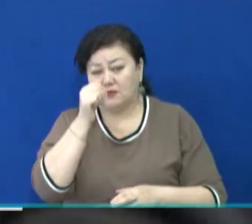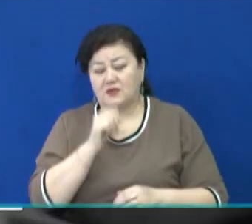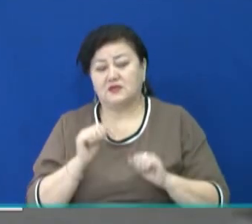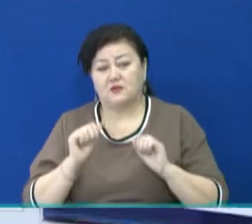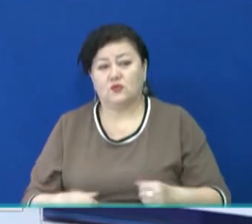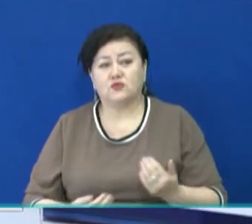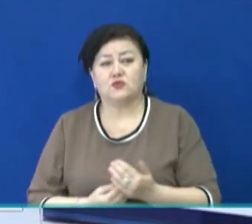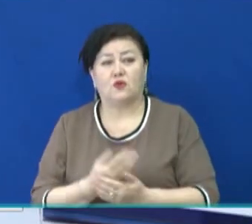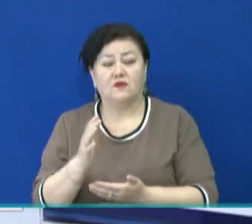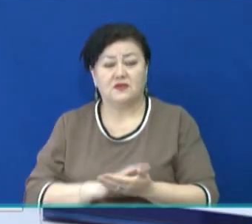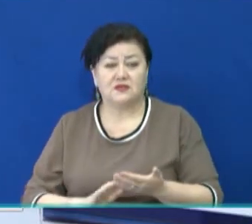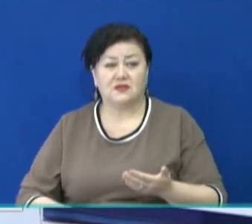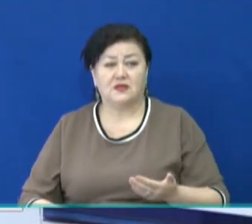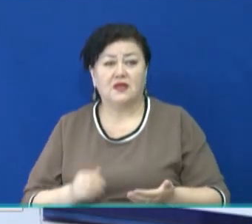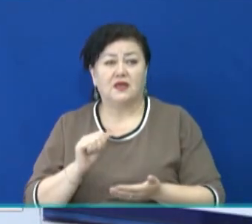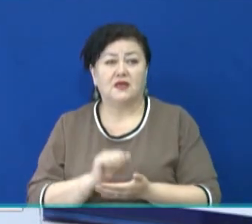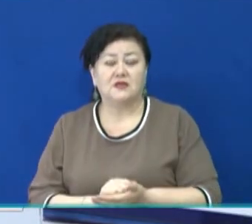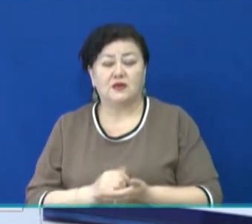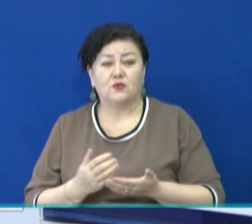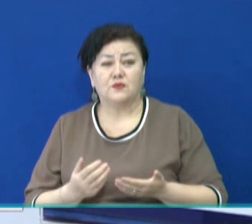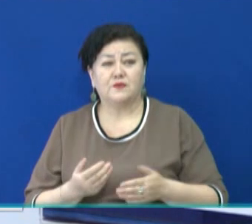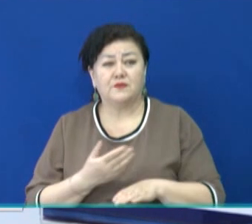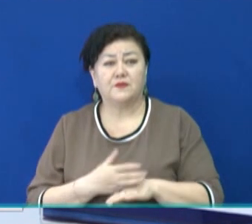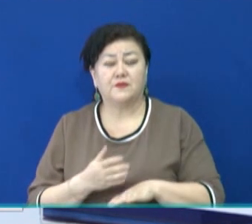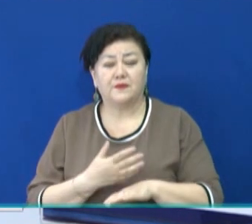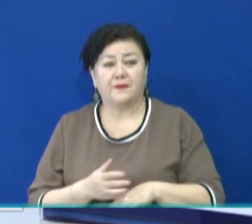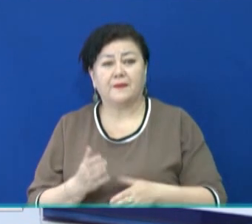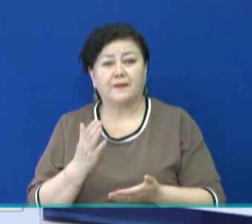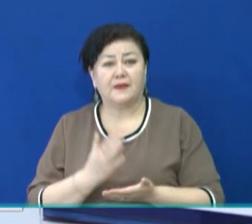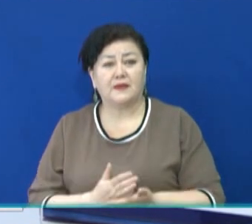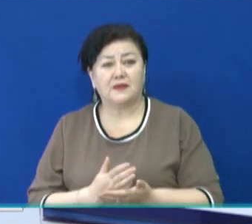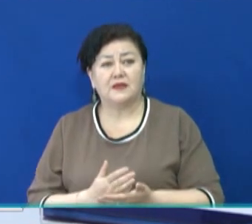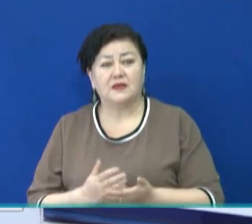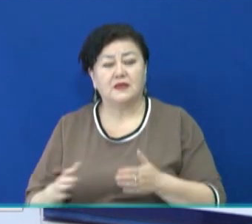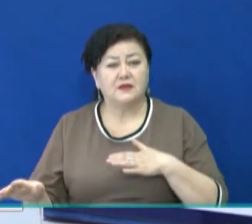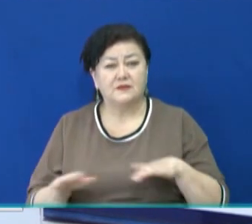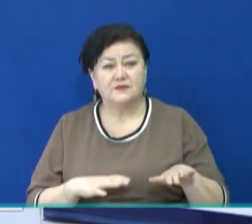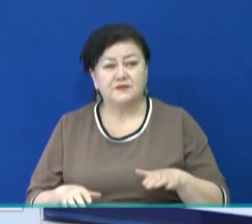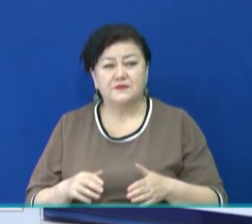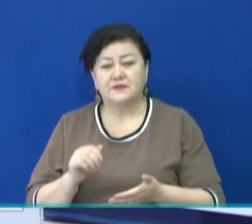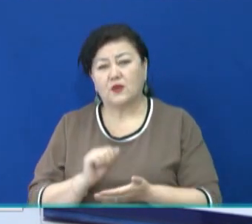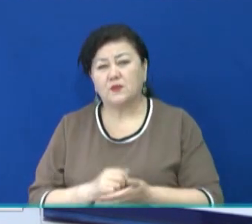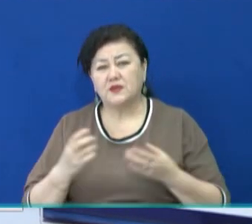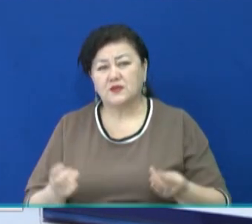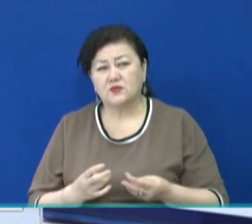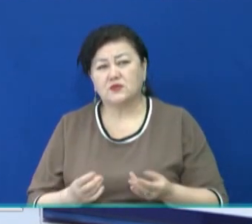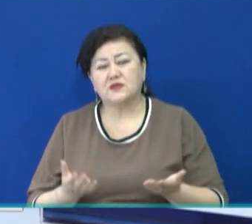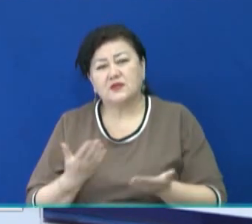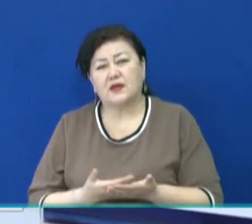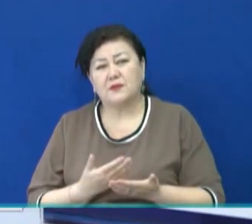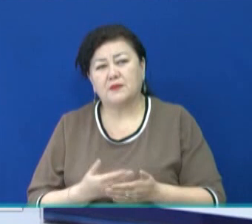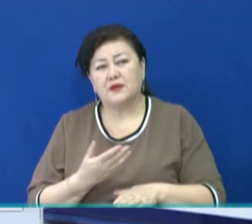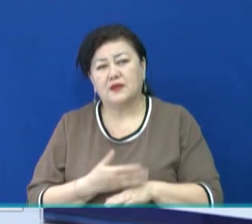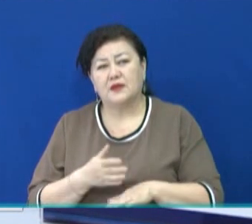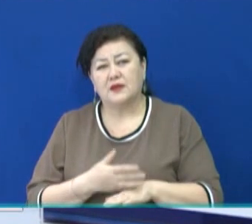алады. Құжат заң бойынша жазылған, ол жаңағы кредиторлар алдындағы борышты реттеу құжаты болу керек. Ол жаңағы сіз кредиторыңызға